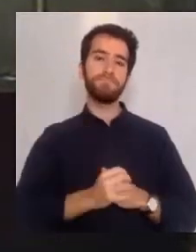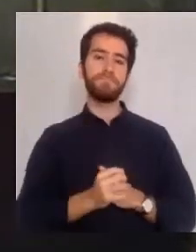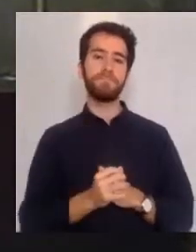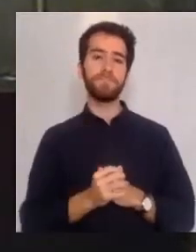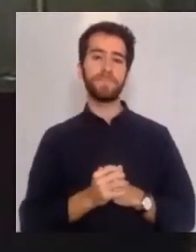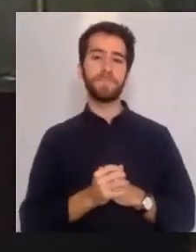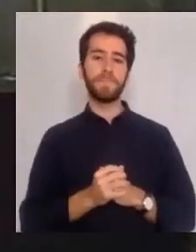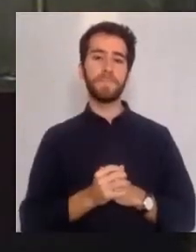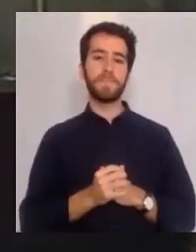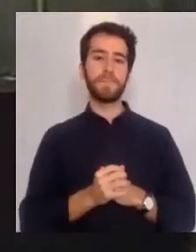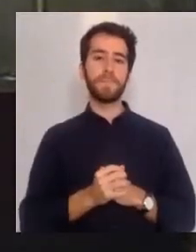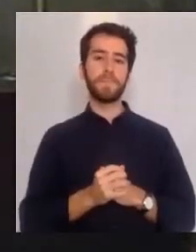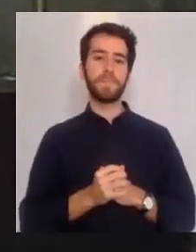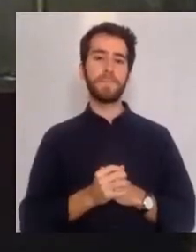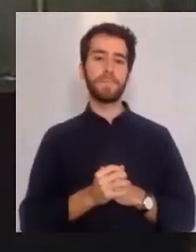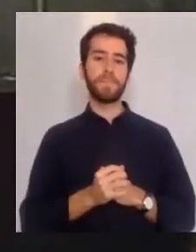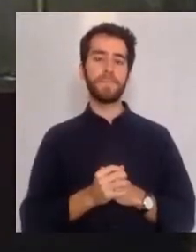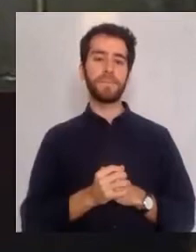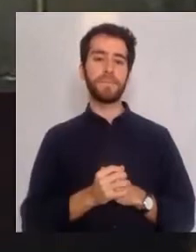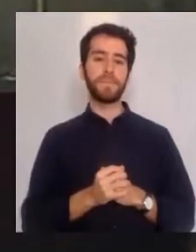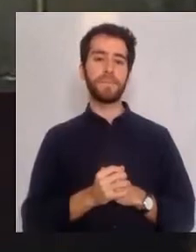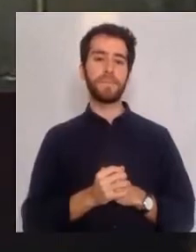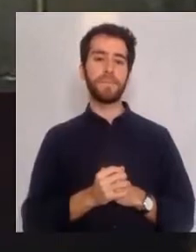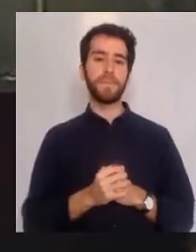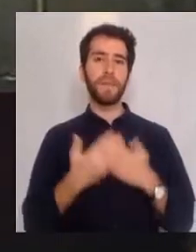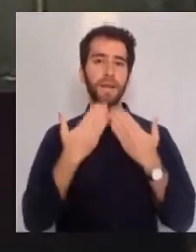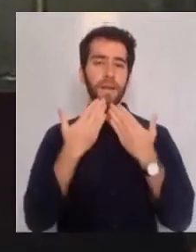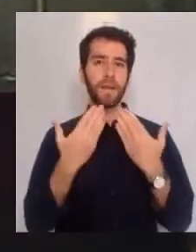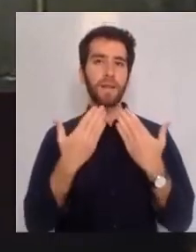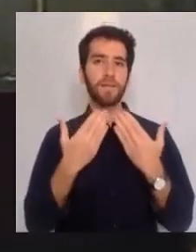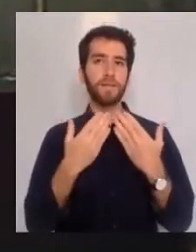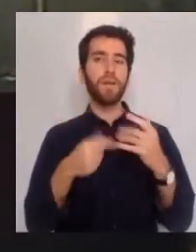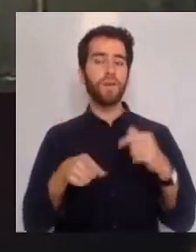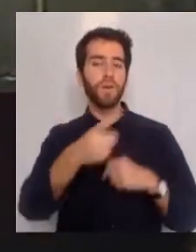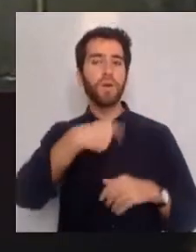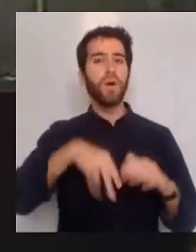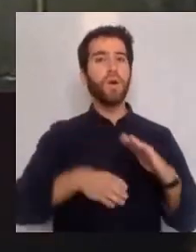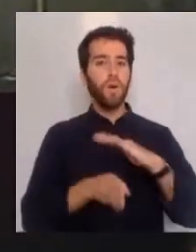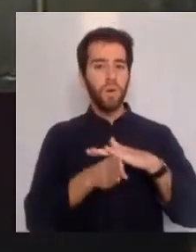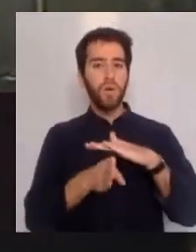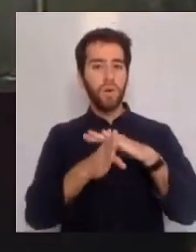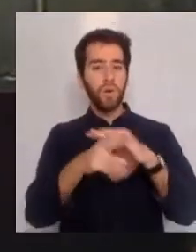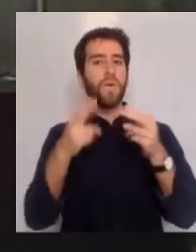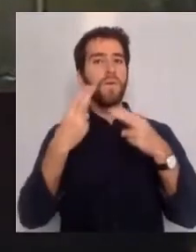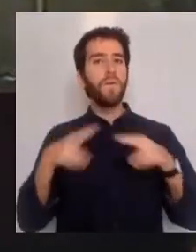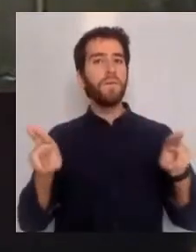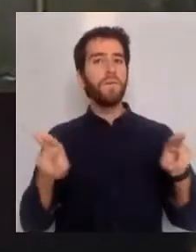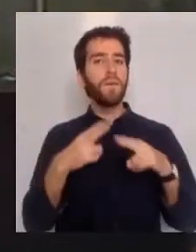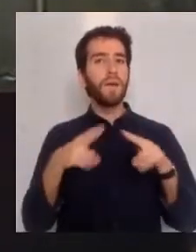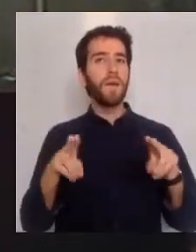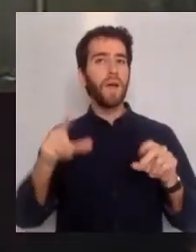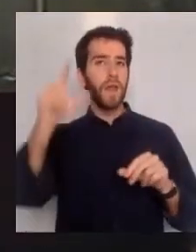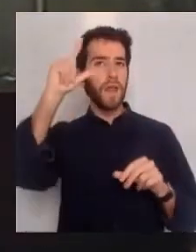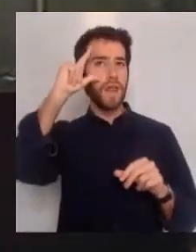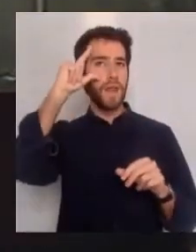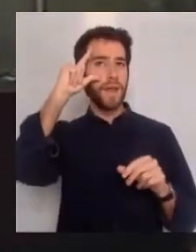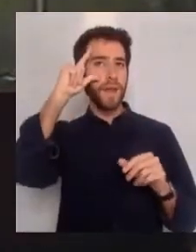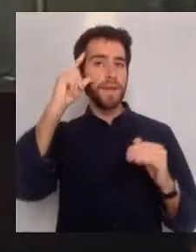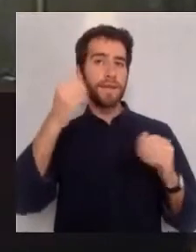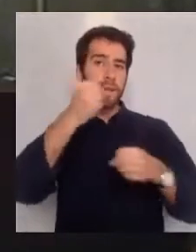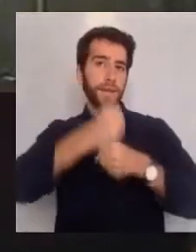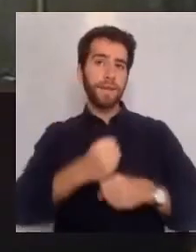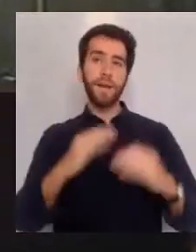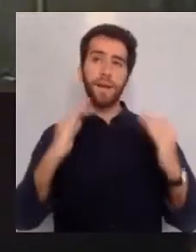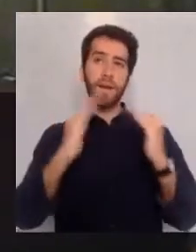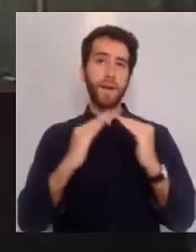Déu, al poble cristià. Moltes gràcies. Continuarem celebrant aquests dies de confinament la